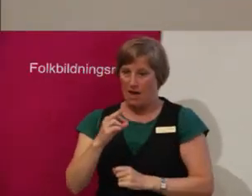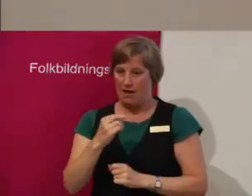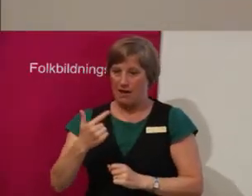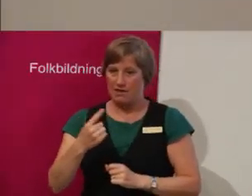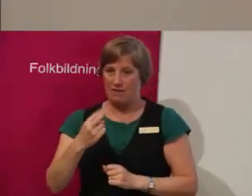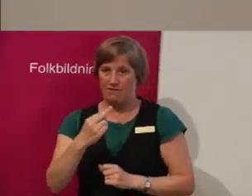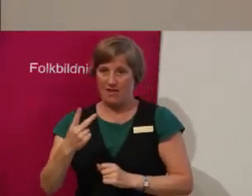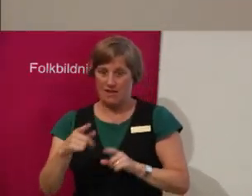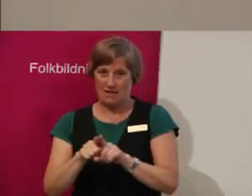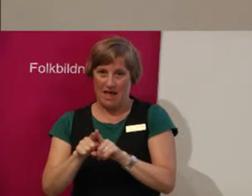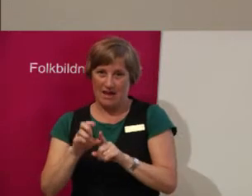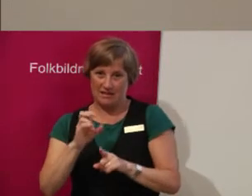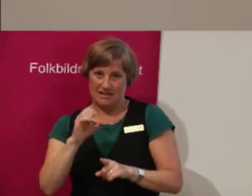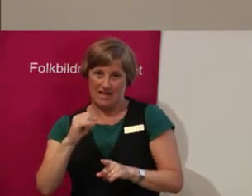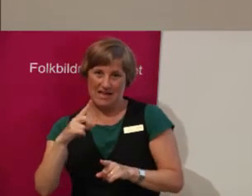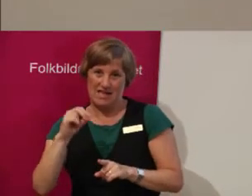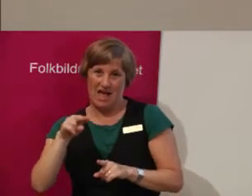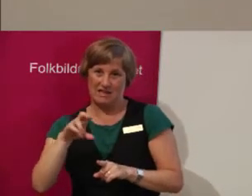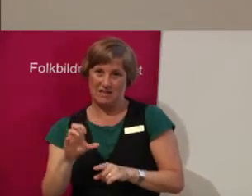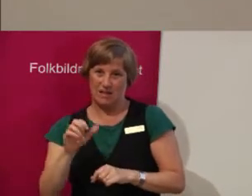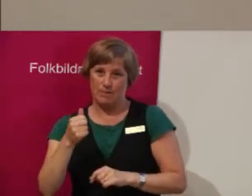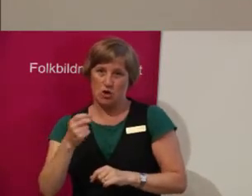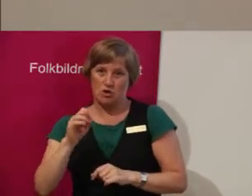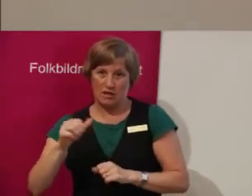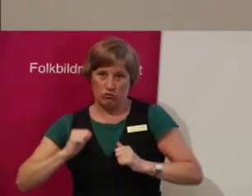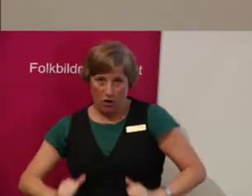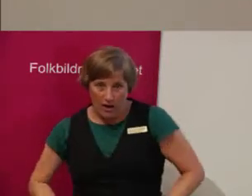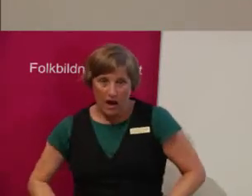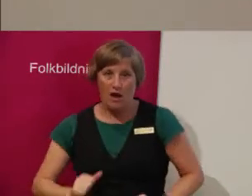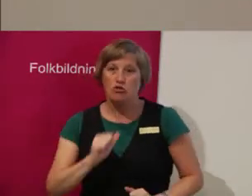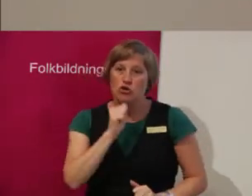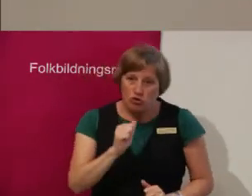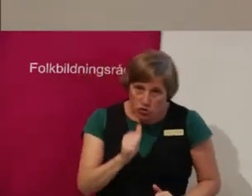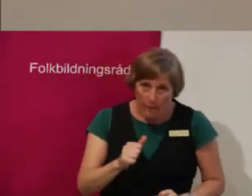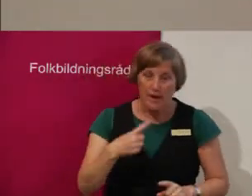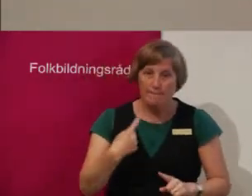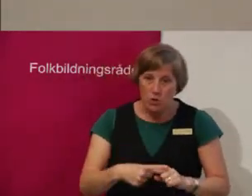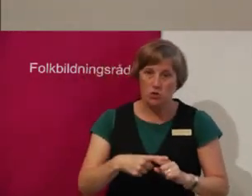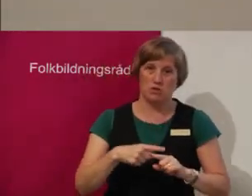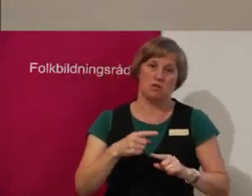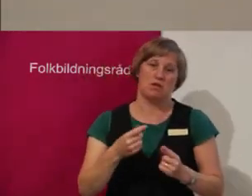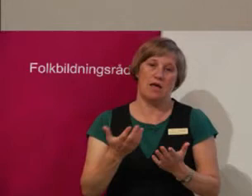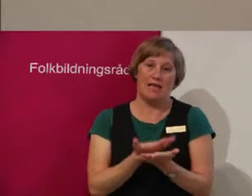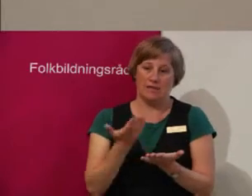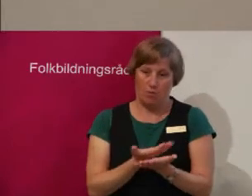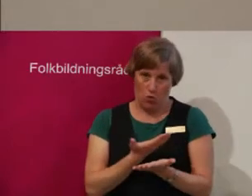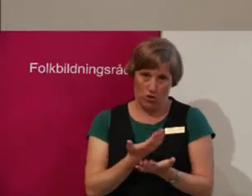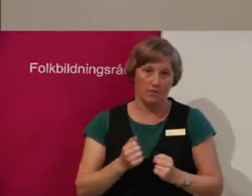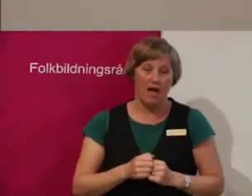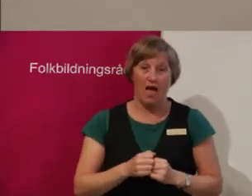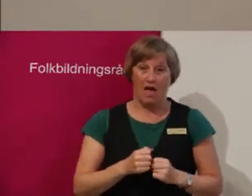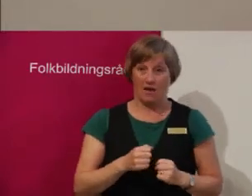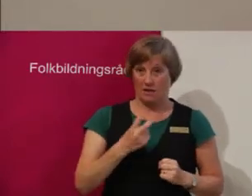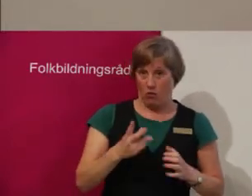Dalarna vid Siljansbygden. Jönköping och Helsingborg. Det är alltså två stycken